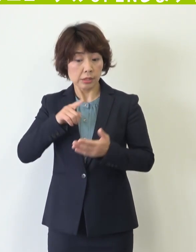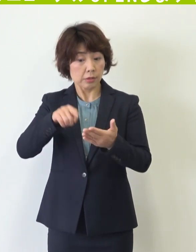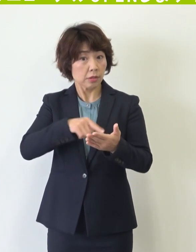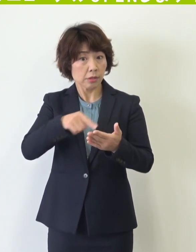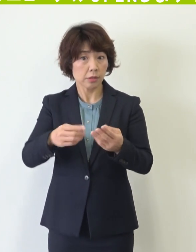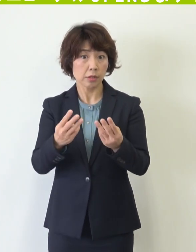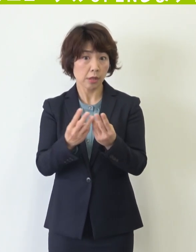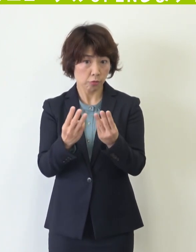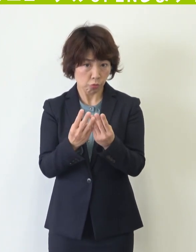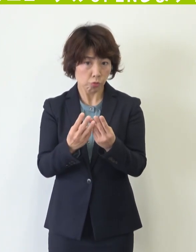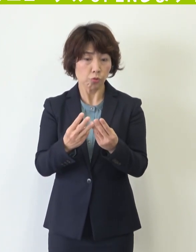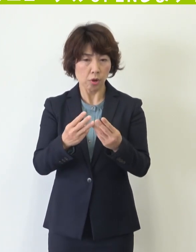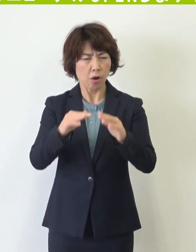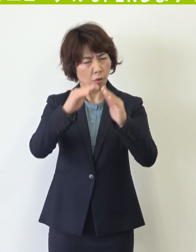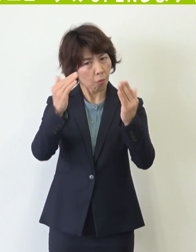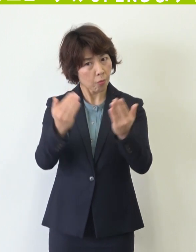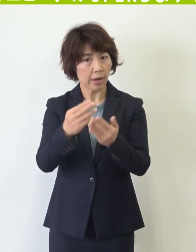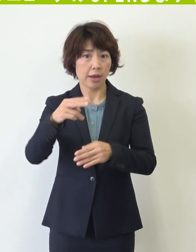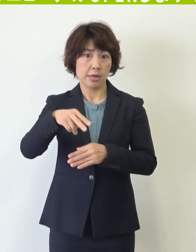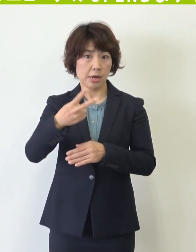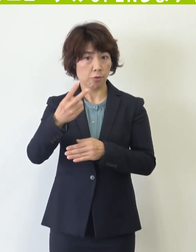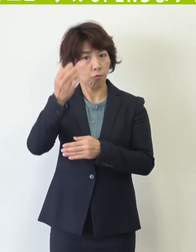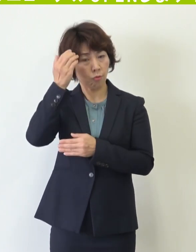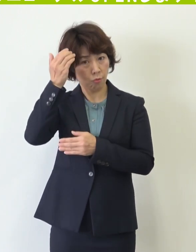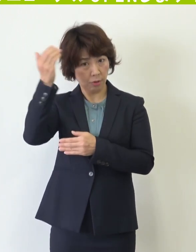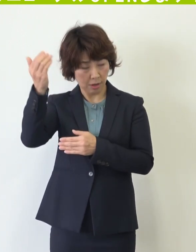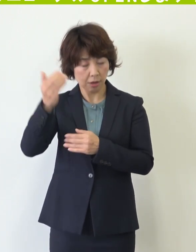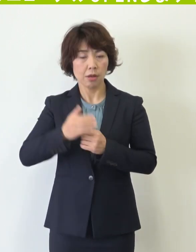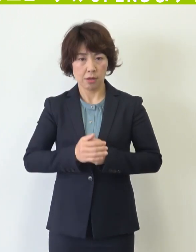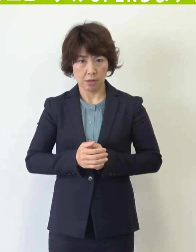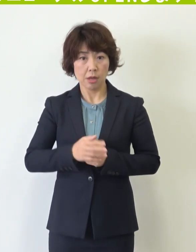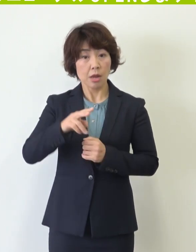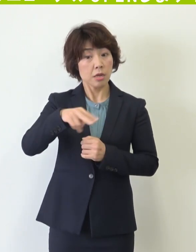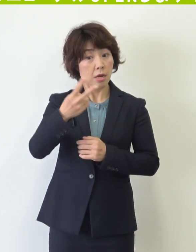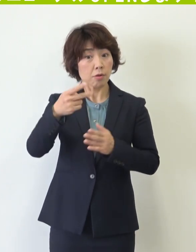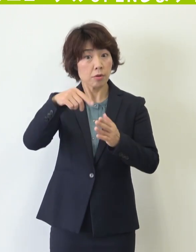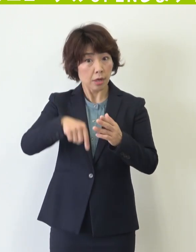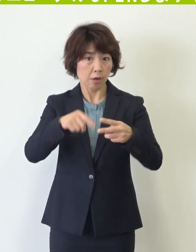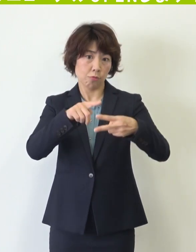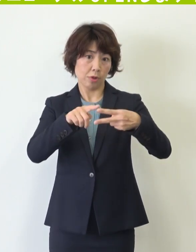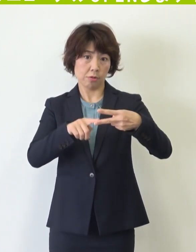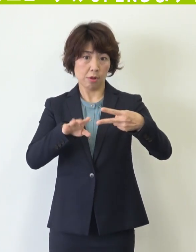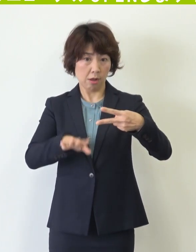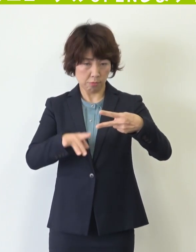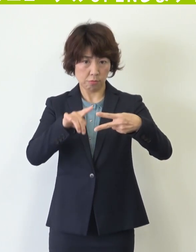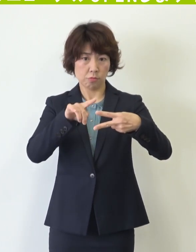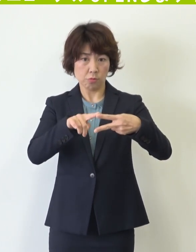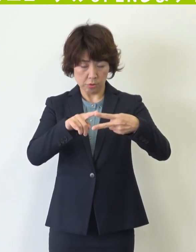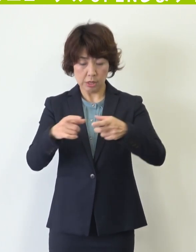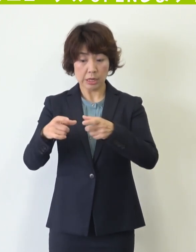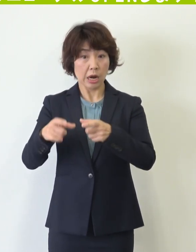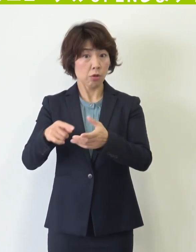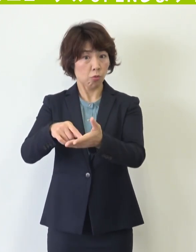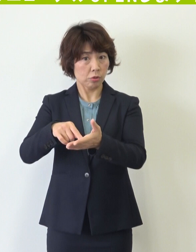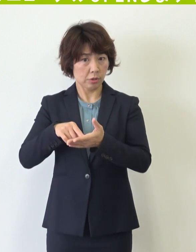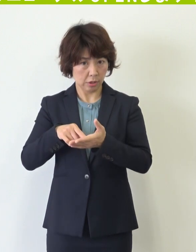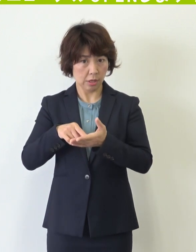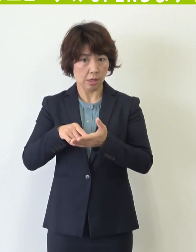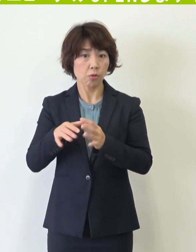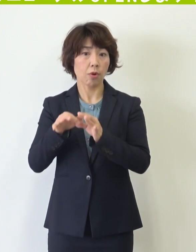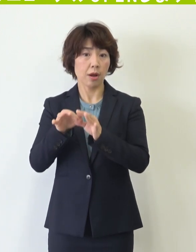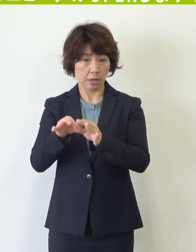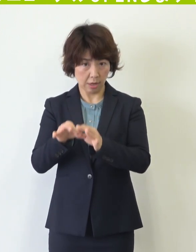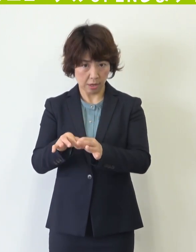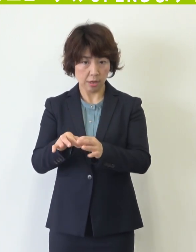あたりですね概ね200件ということを想定を致しておりますこの200件の中としてはですねマイナンバーカードドーマー申請